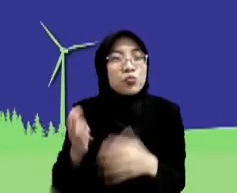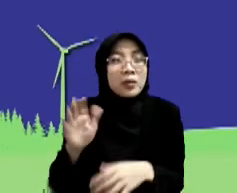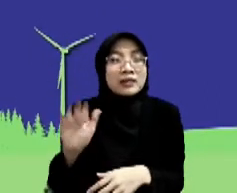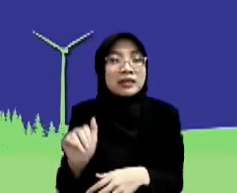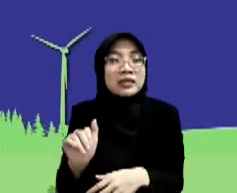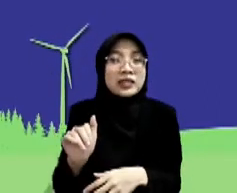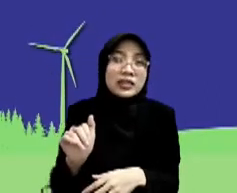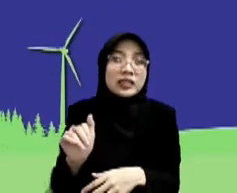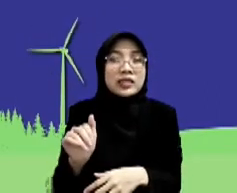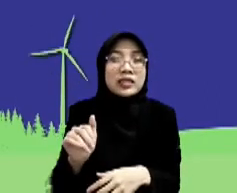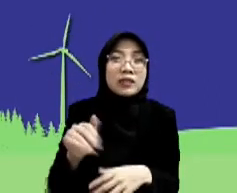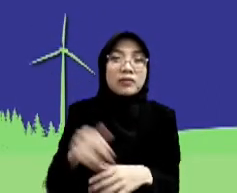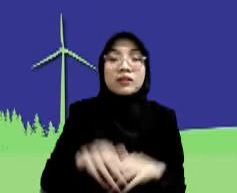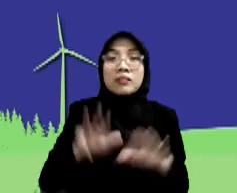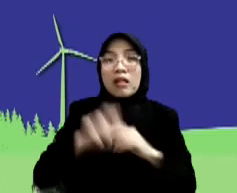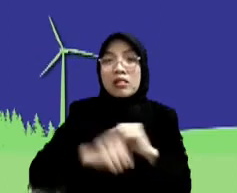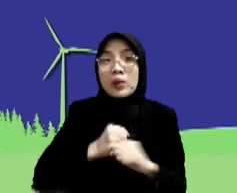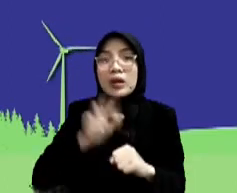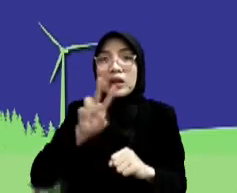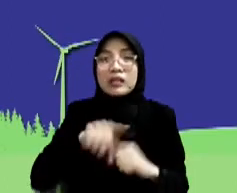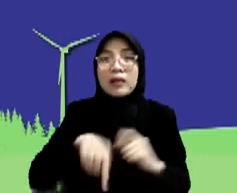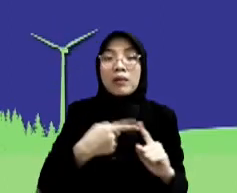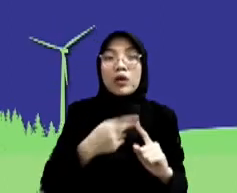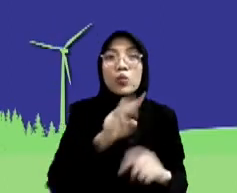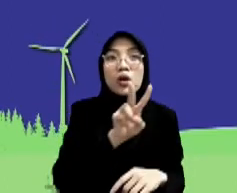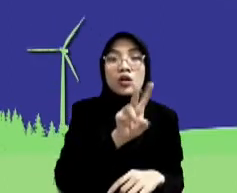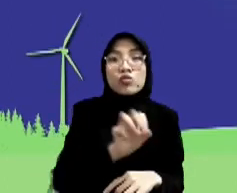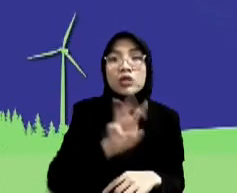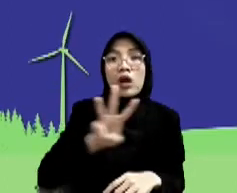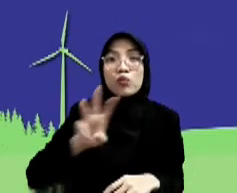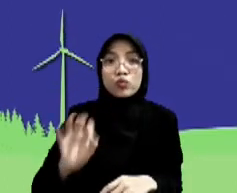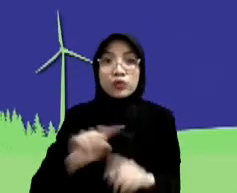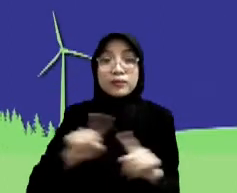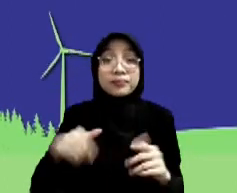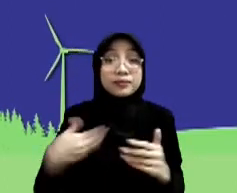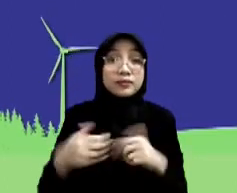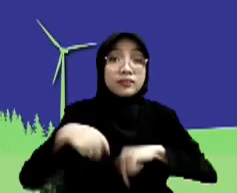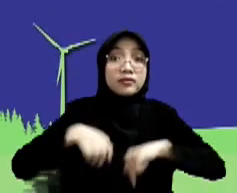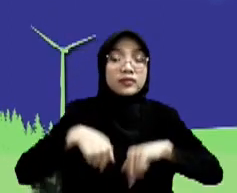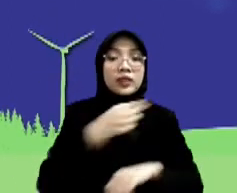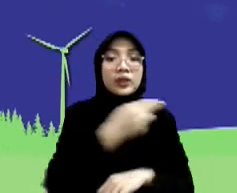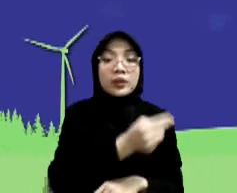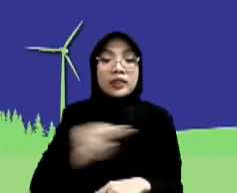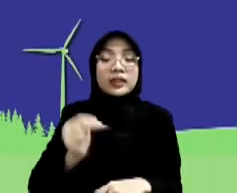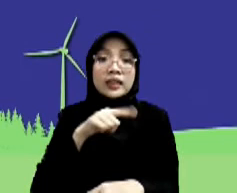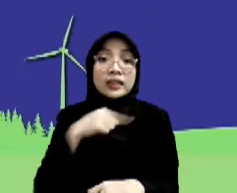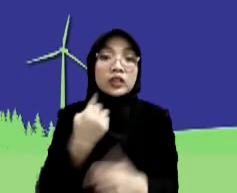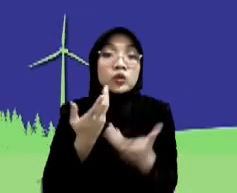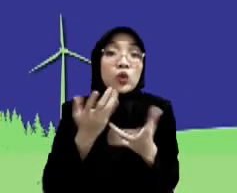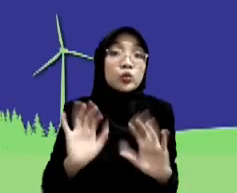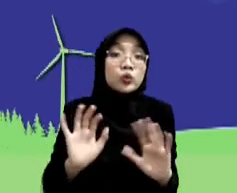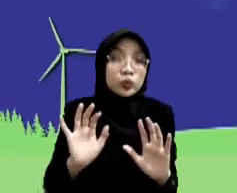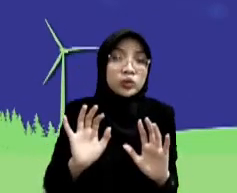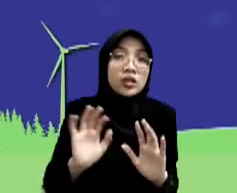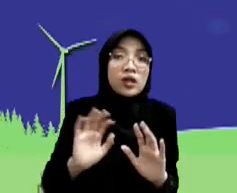another nine years gitu ya sampai 2030 dan eh saat ini saat ini pun di Indonesia kita juga sudah eh